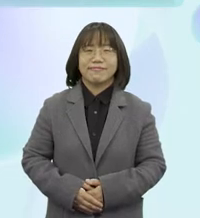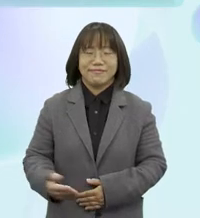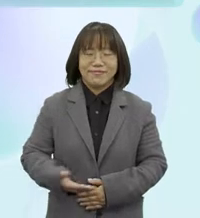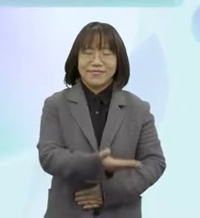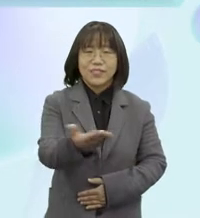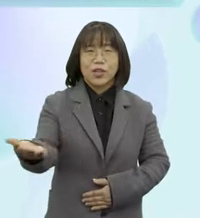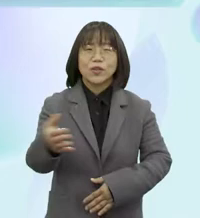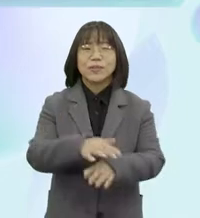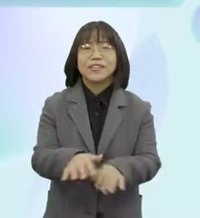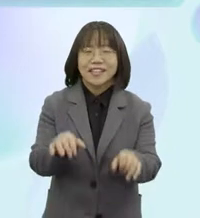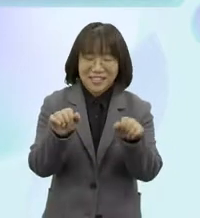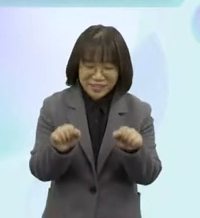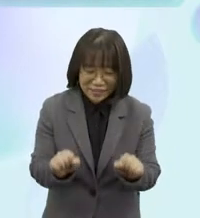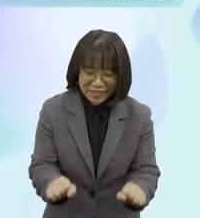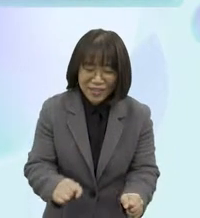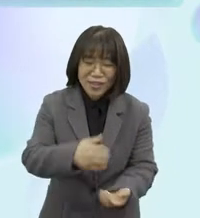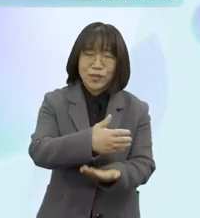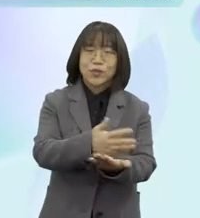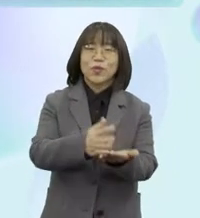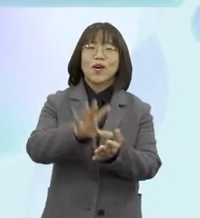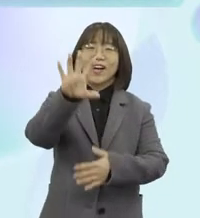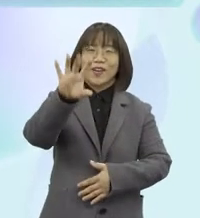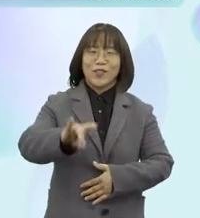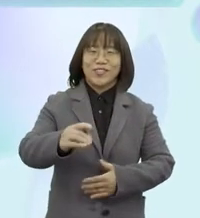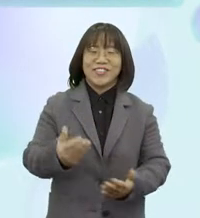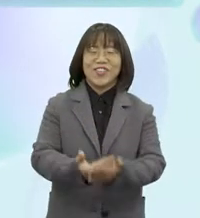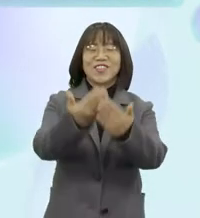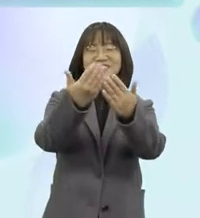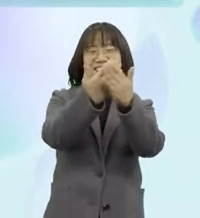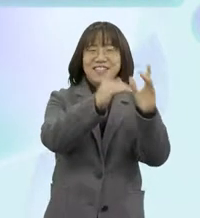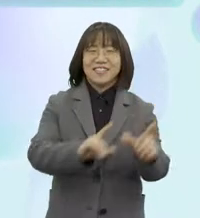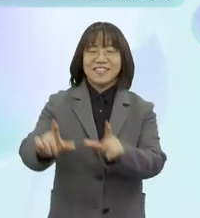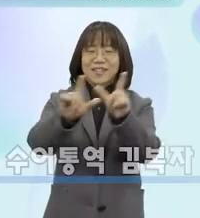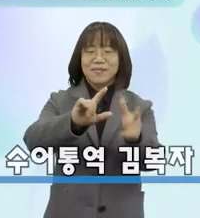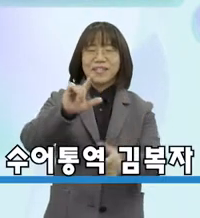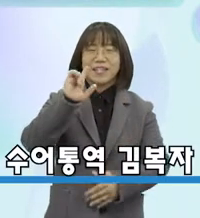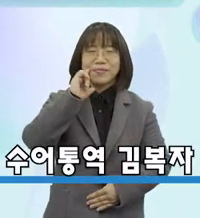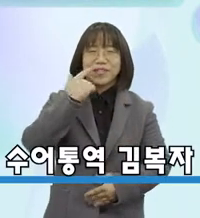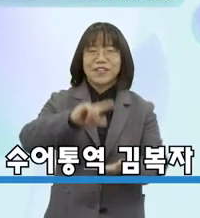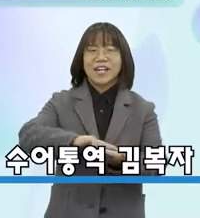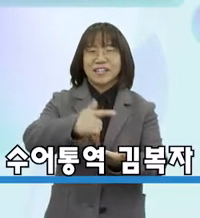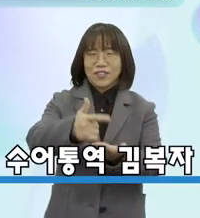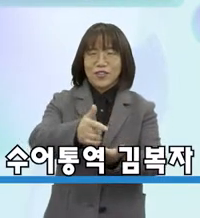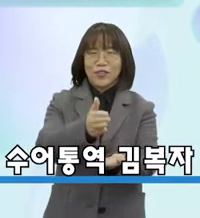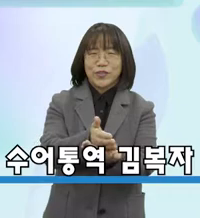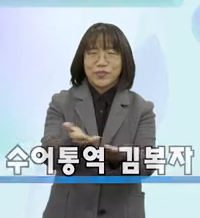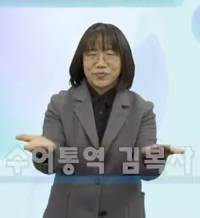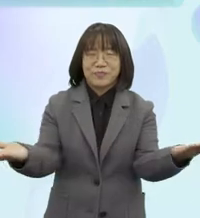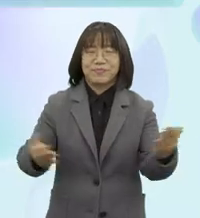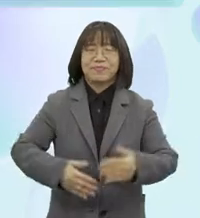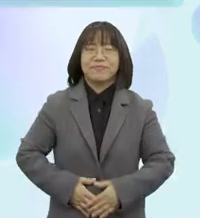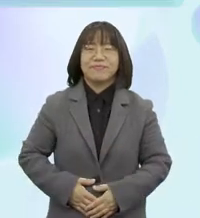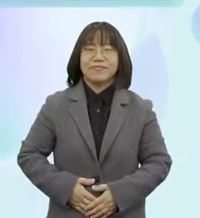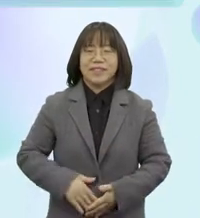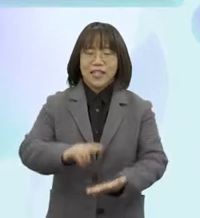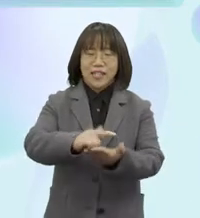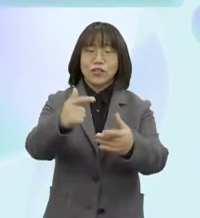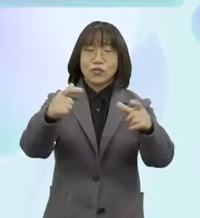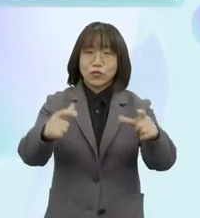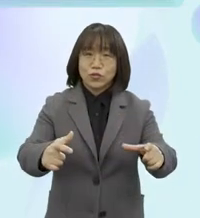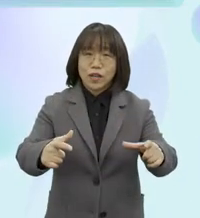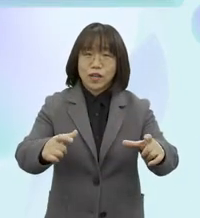국민 여러분 안녕하십니까 조화로운 성장 삶이 아름다운 강서 아이 강서 tv 김민 줍니다 강서구가